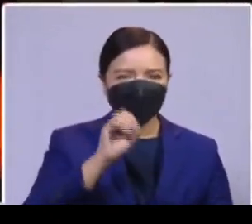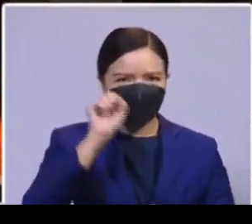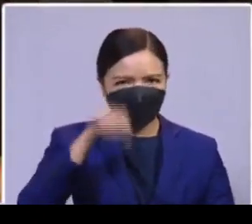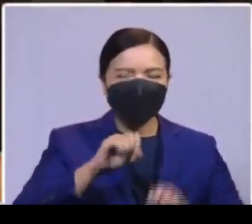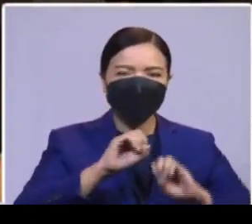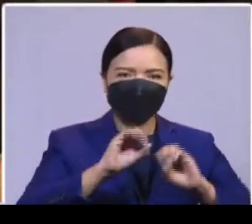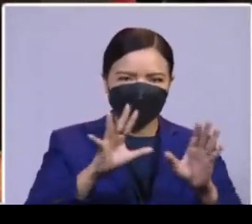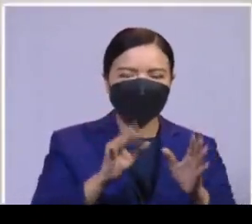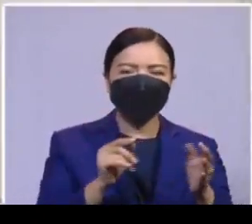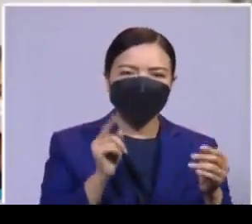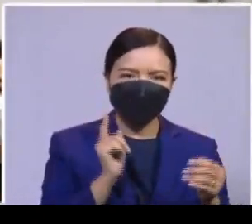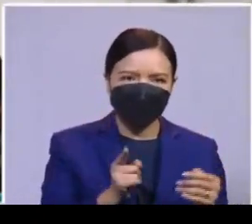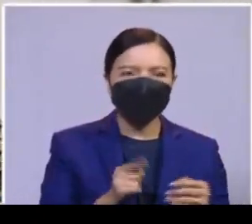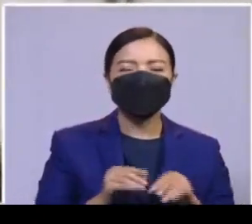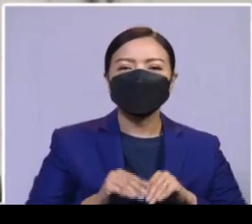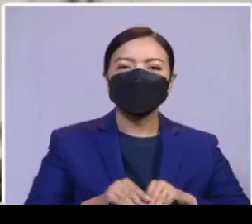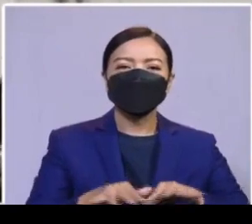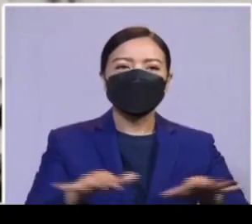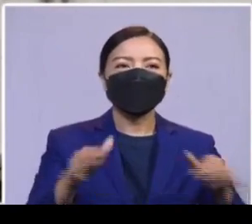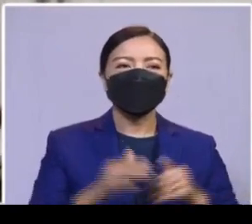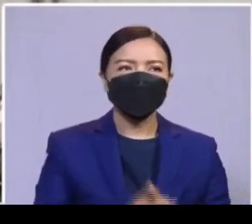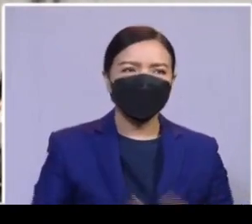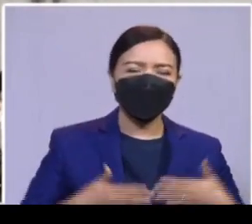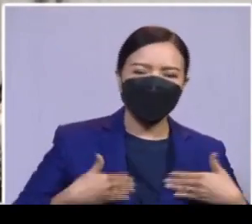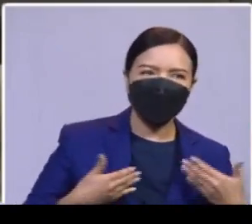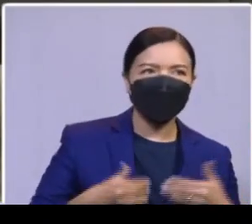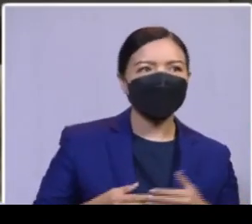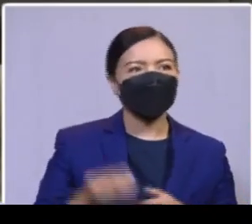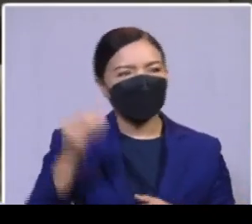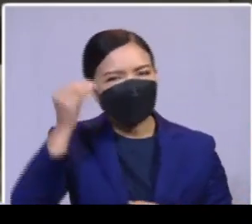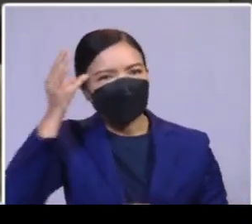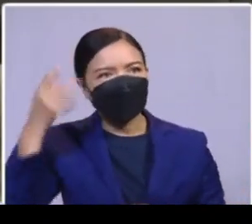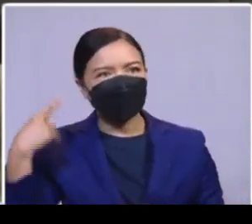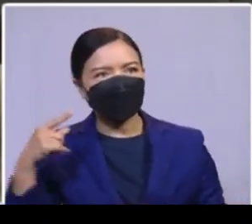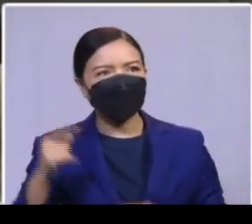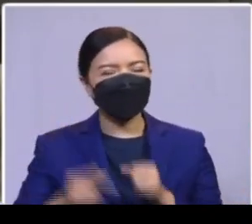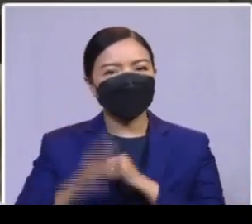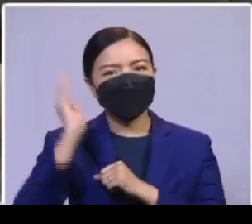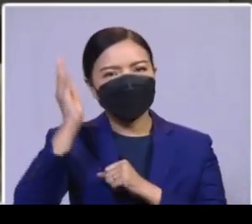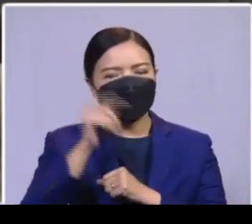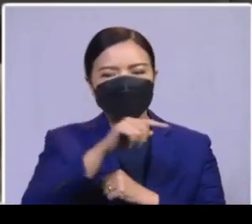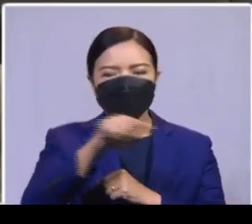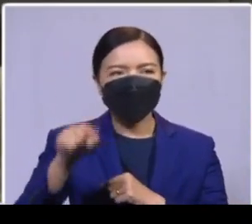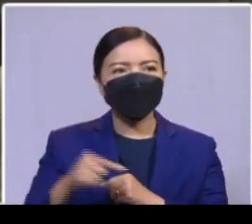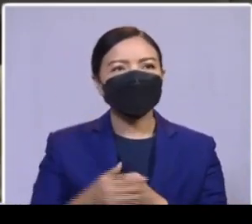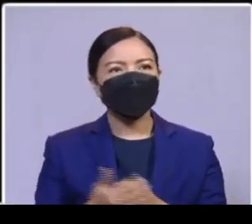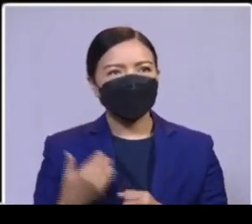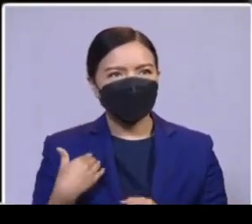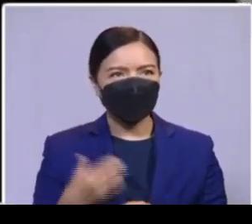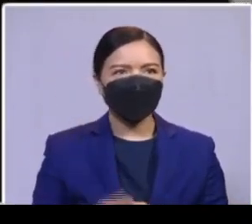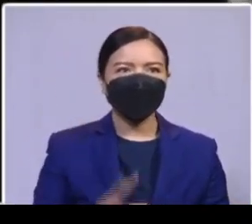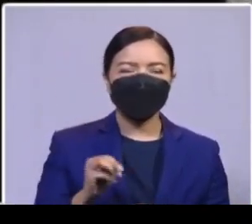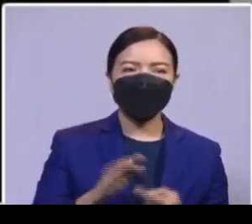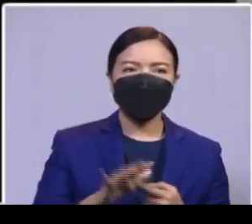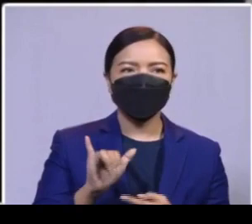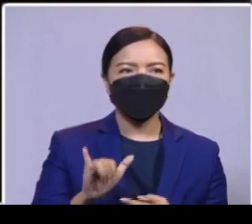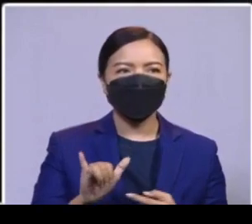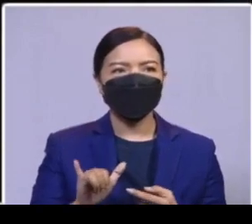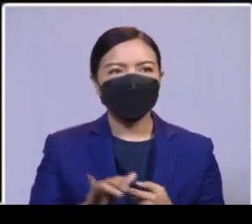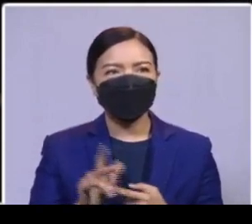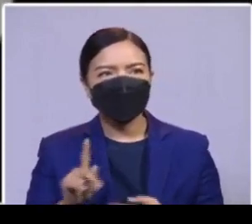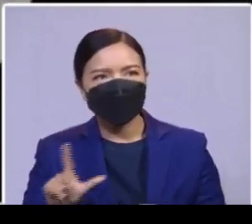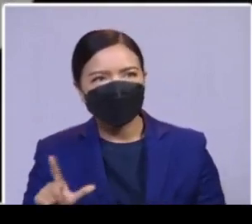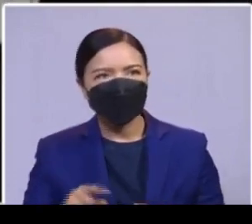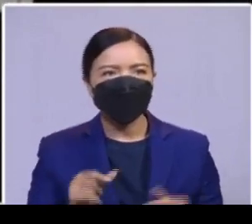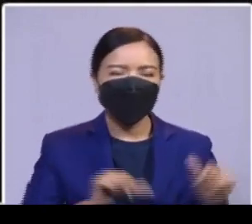รัสสะท้อนความสนุกสนานที่มาพร้อมเนื้อหาสาระที่วิทยากรจากแวดวงนักพยากรณ์วิทยาศาสตร์และวิชาการ